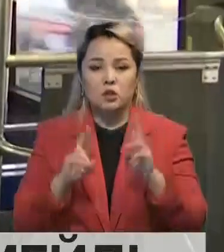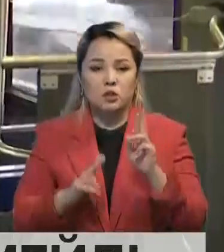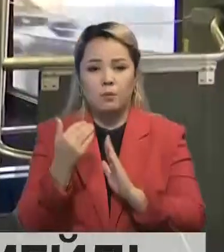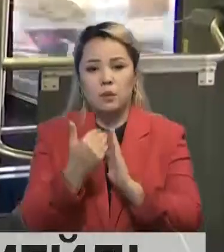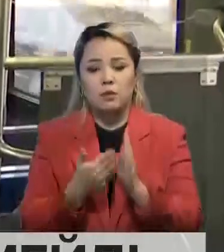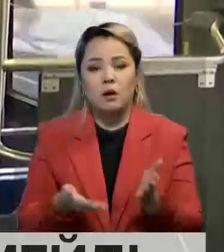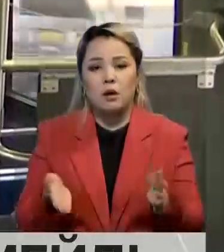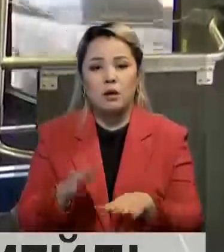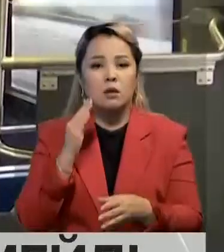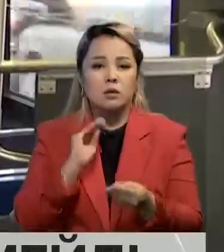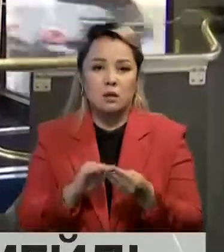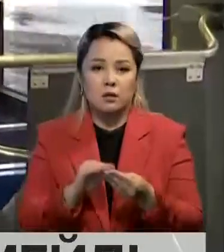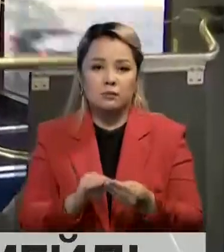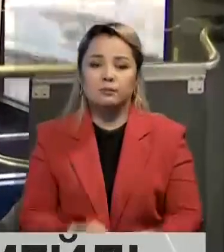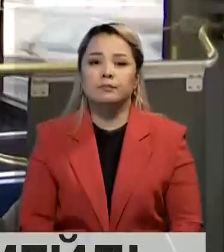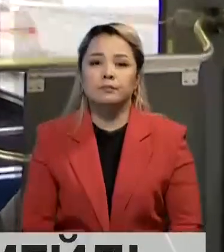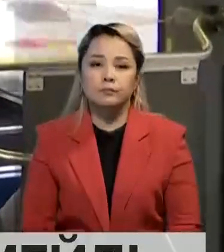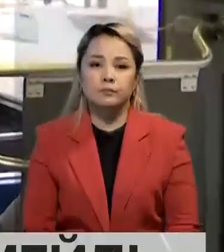күйінде қалып отыр.